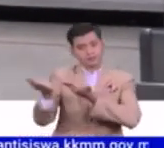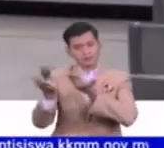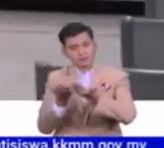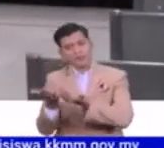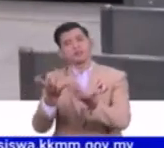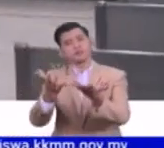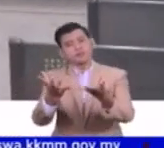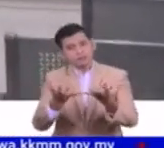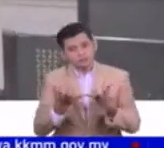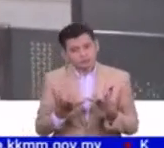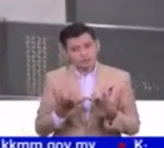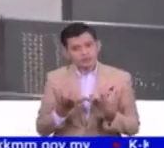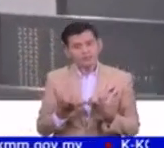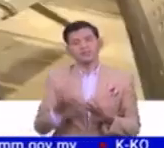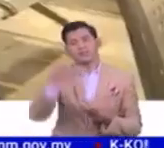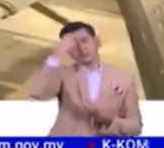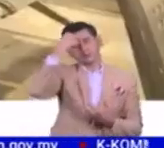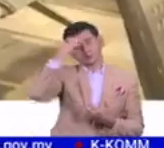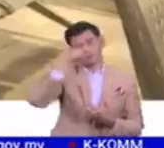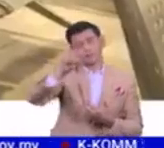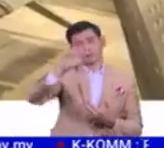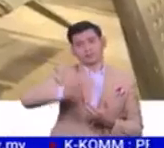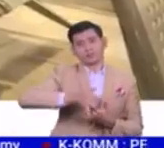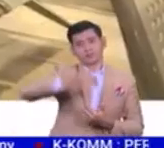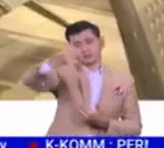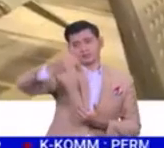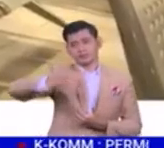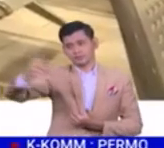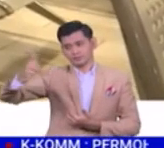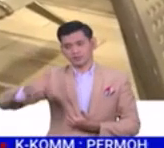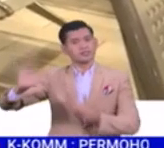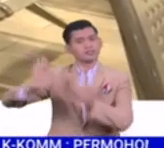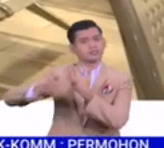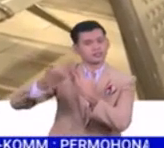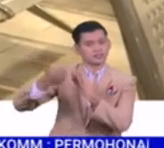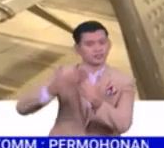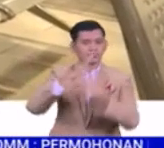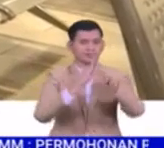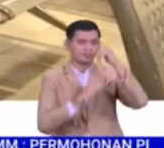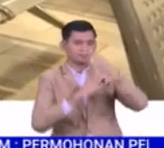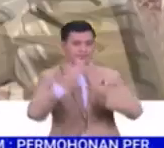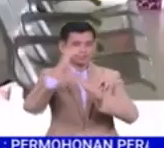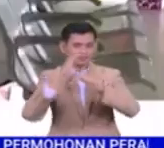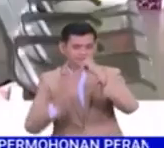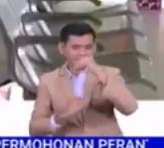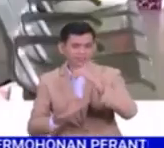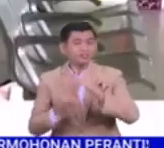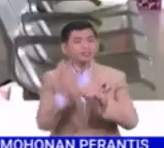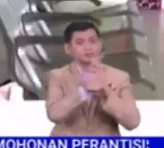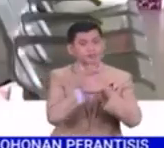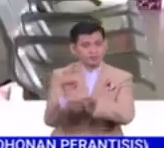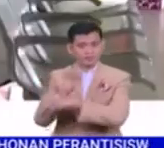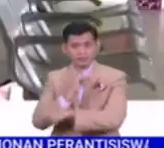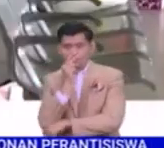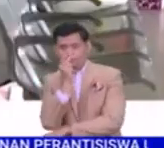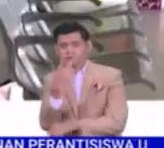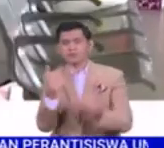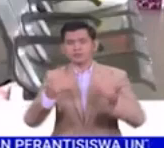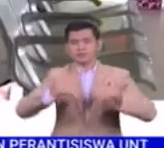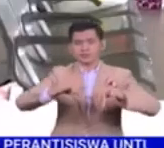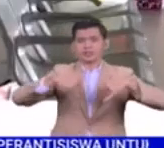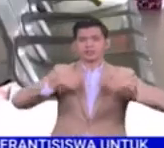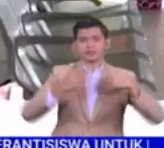yang diinginkan untuk ke destinasi mereka dengan mudah dan selesa. Tinjauan saya mendapati masih